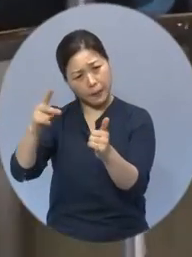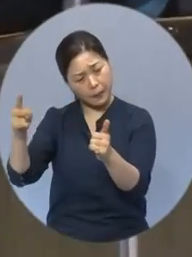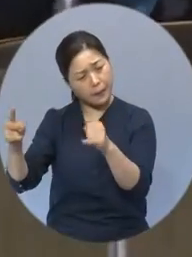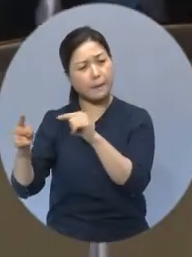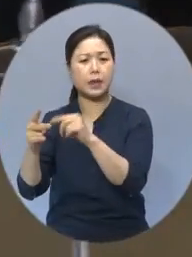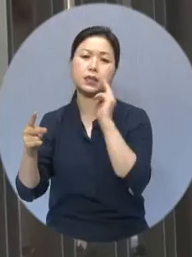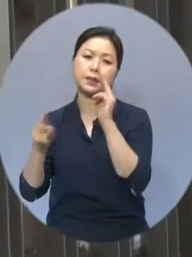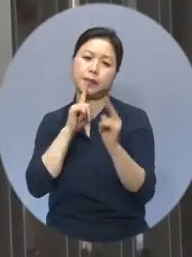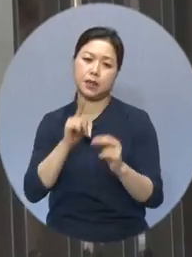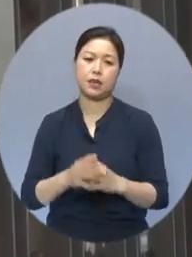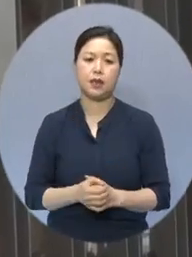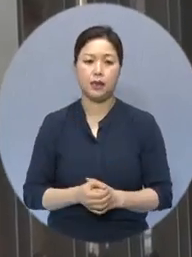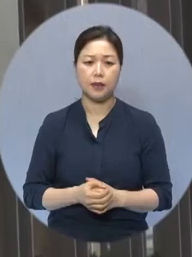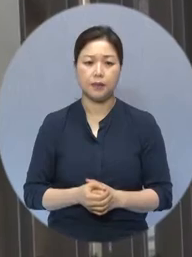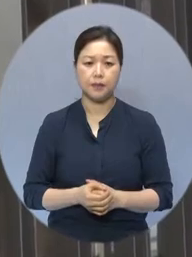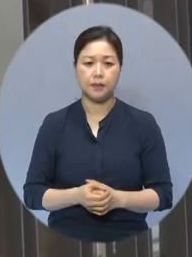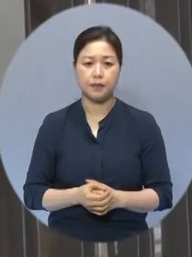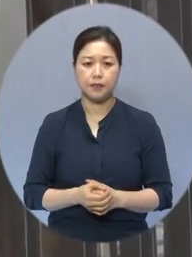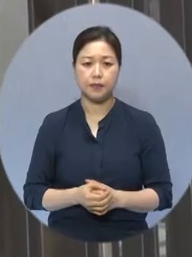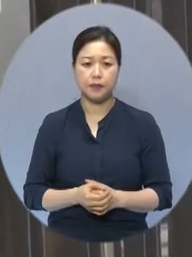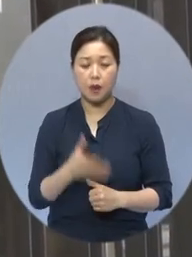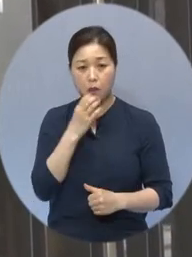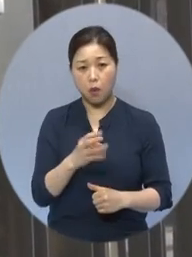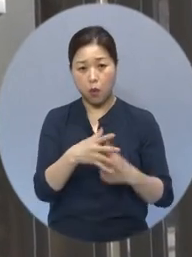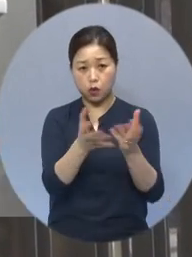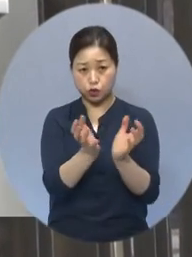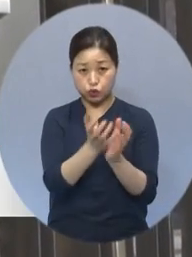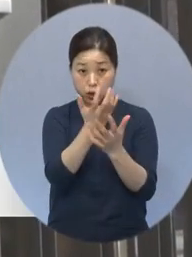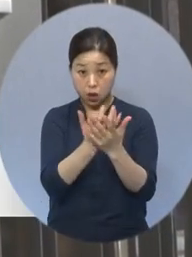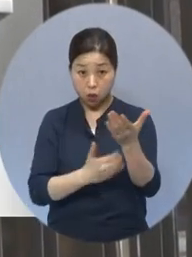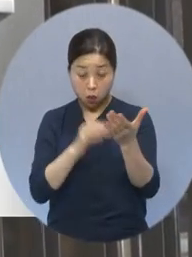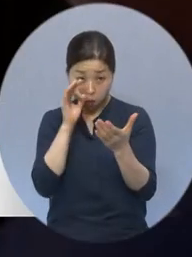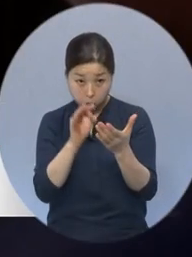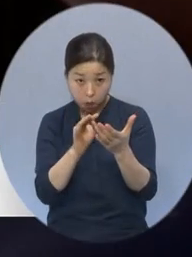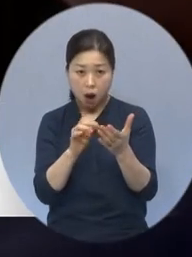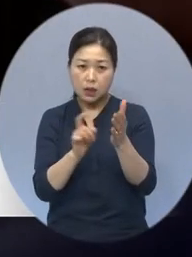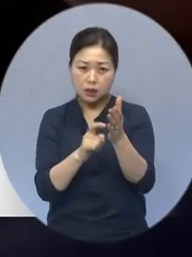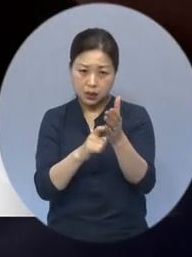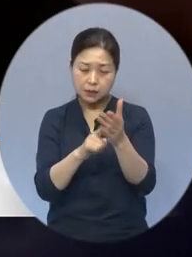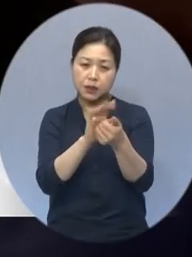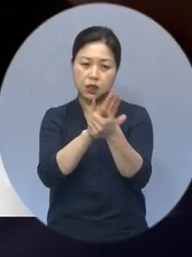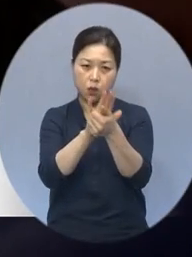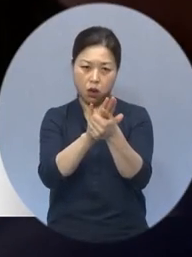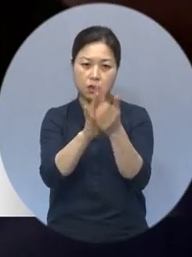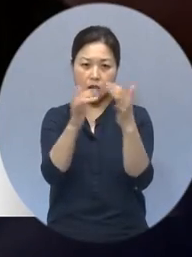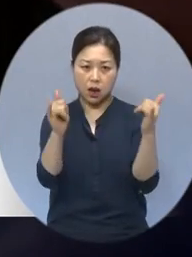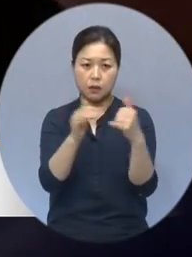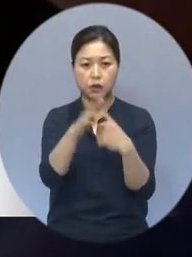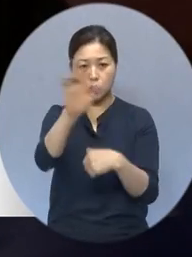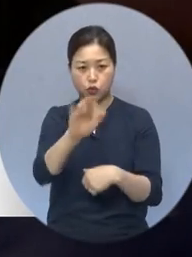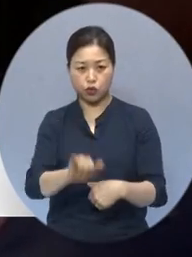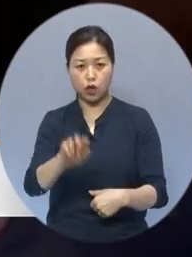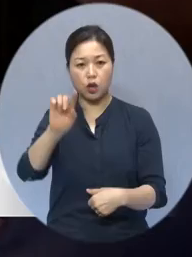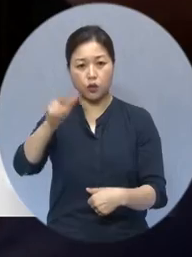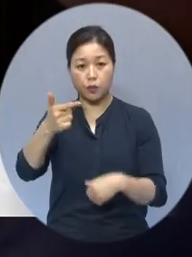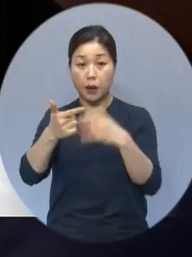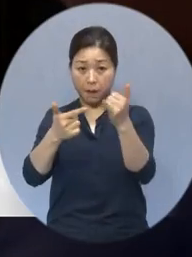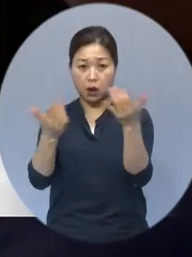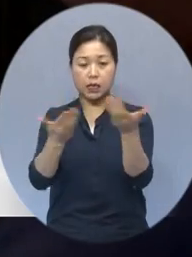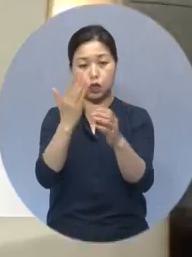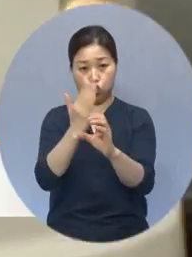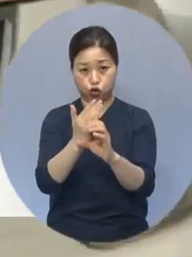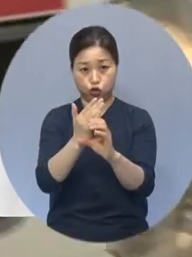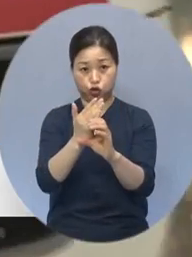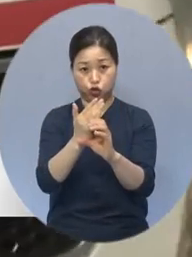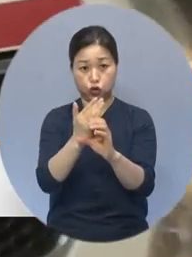설명입니다 보건복지부 자료에 따르면 응급 관리 오는 전국에 약 6백 명이 근무하고 있지만